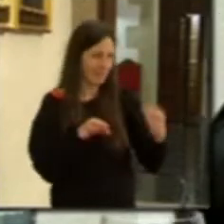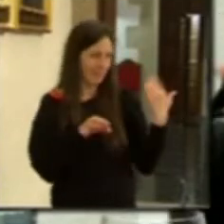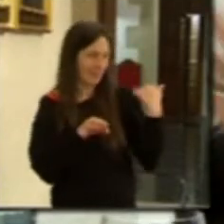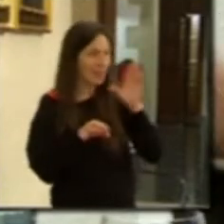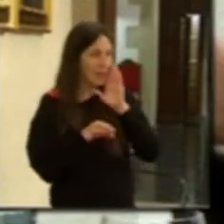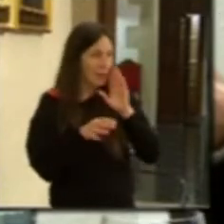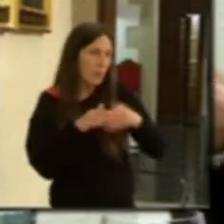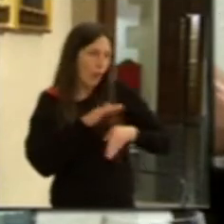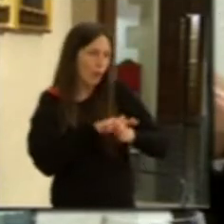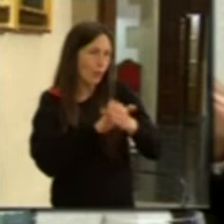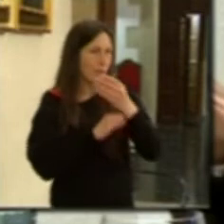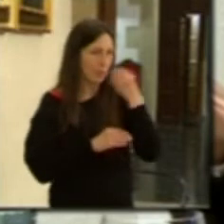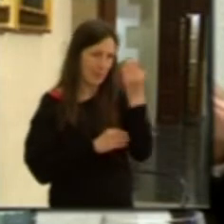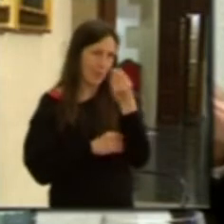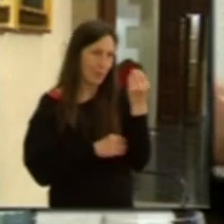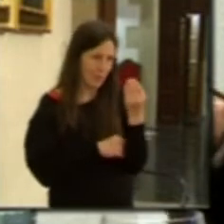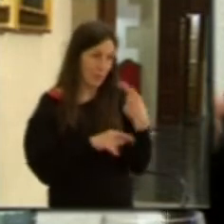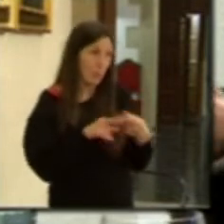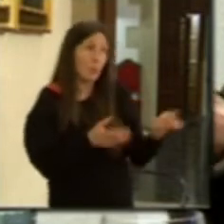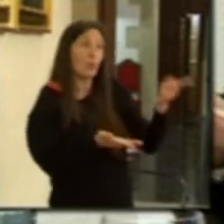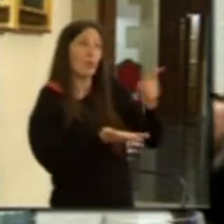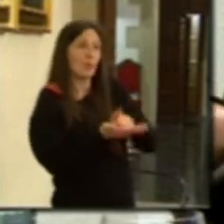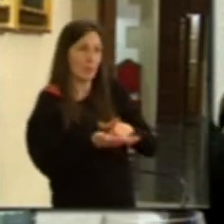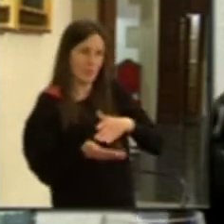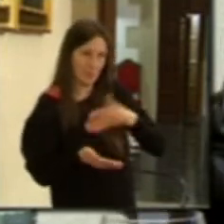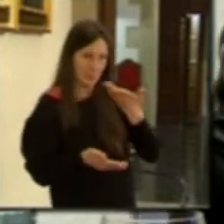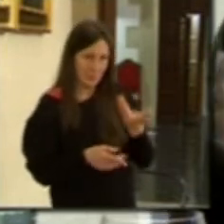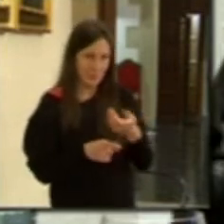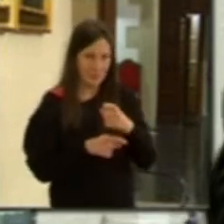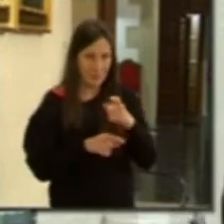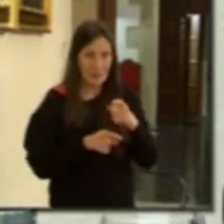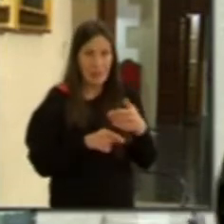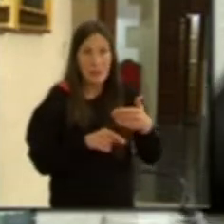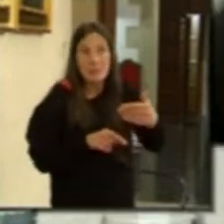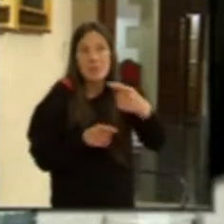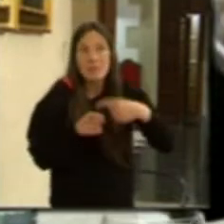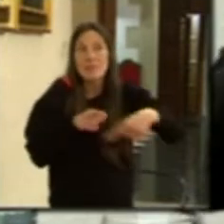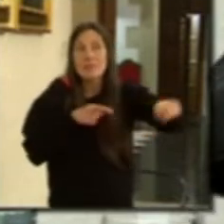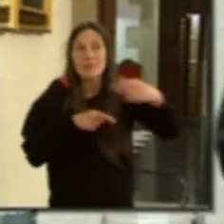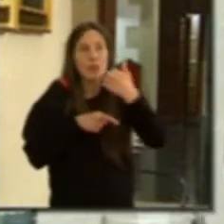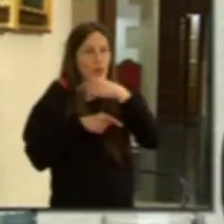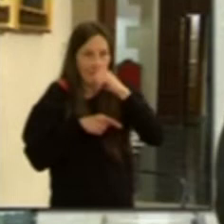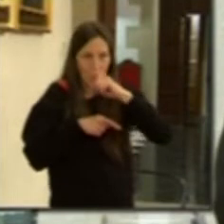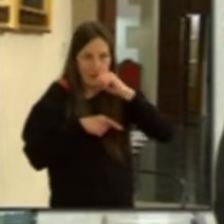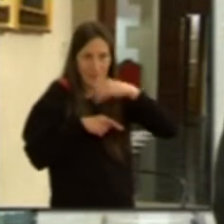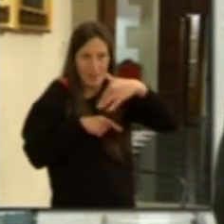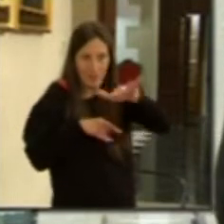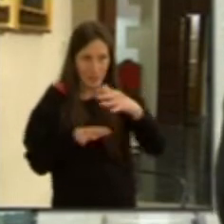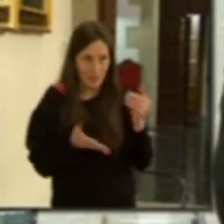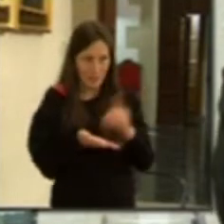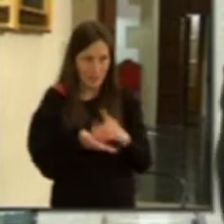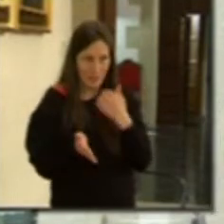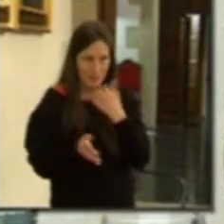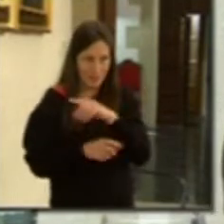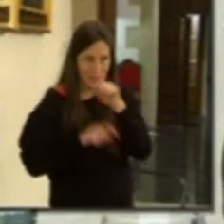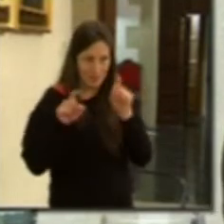però siguem pendents que això pot ser que torni i pot ser que no tardi gaire. I acabaré amb un missatge